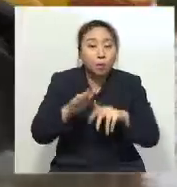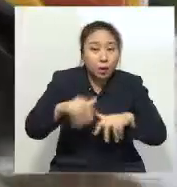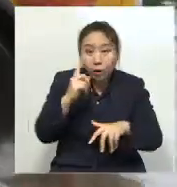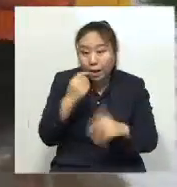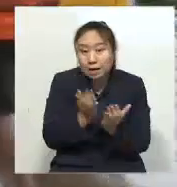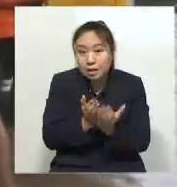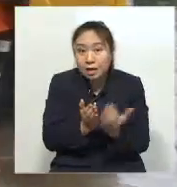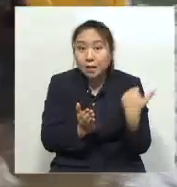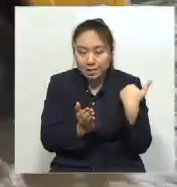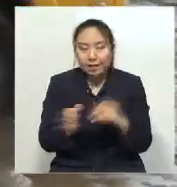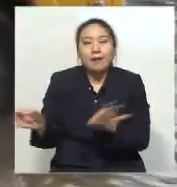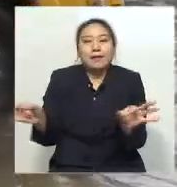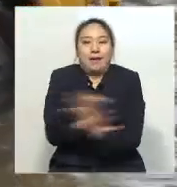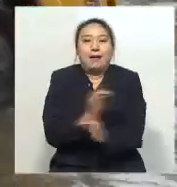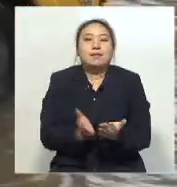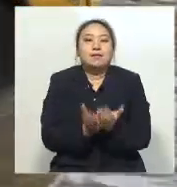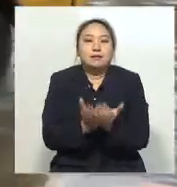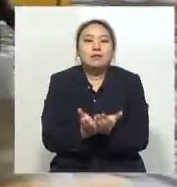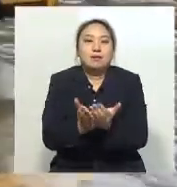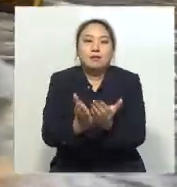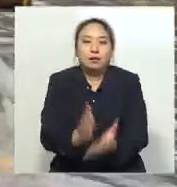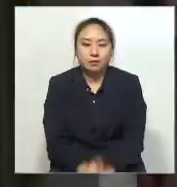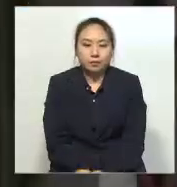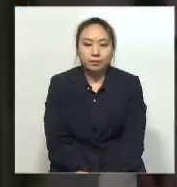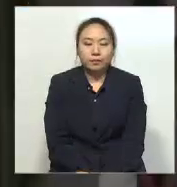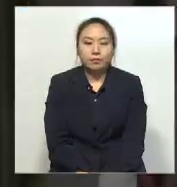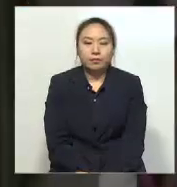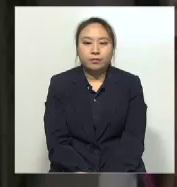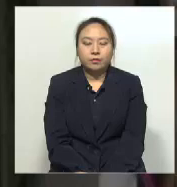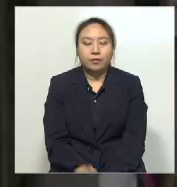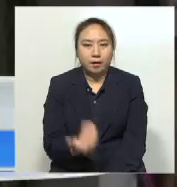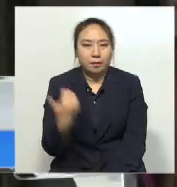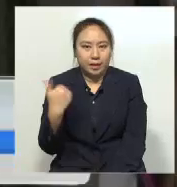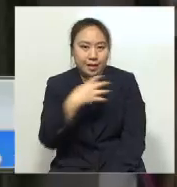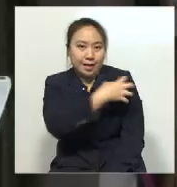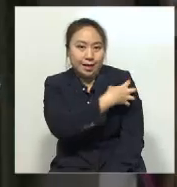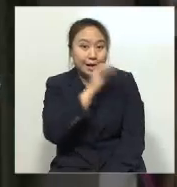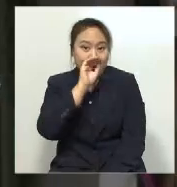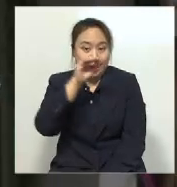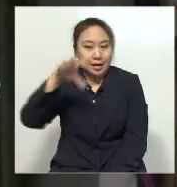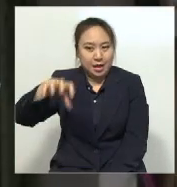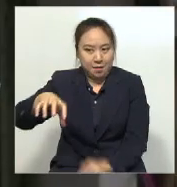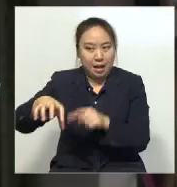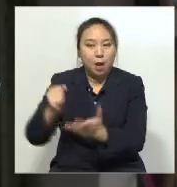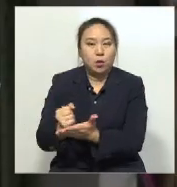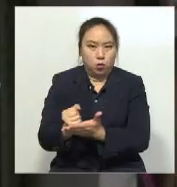ะก็สัญจรทางเรือค่ะ กรมทางหลวงแล้วก็เทศบาลเขาจะมาช่วยบริ